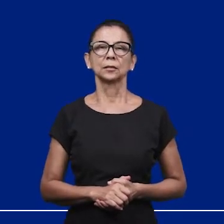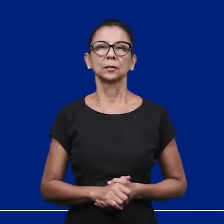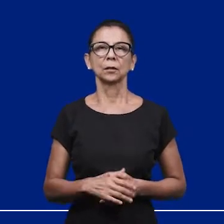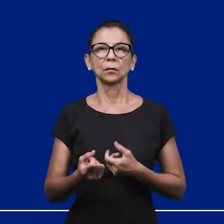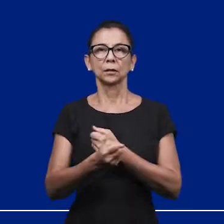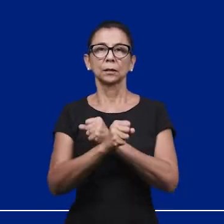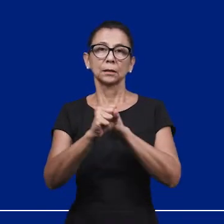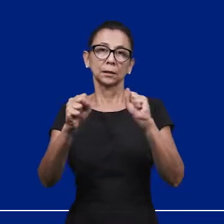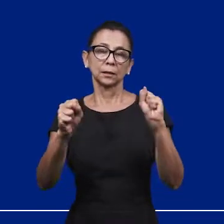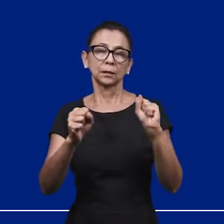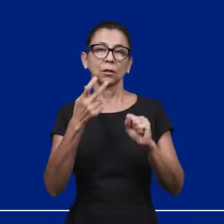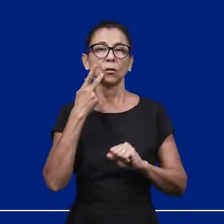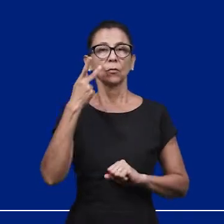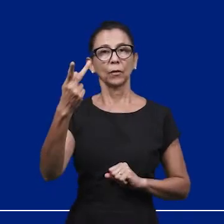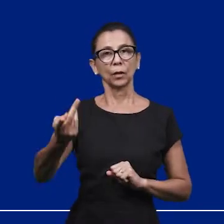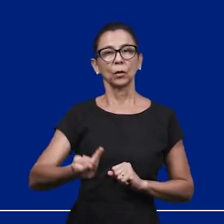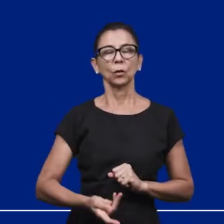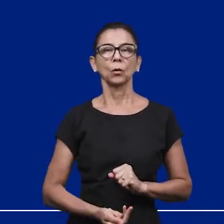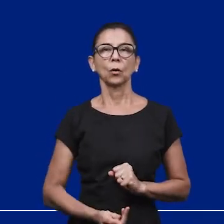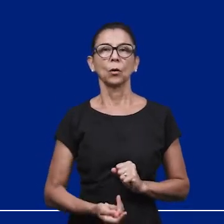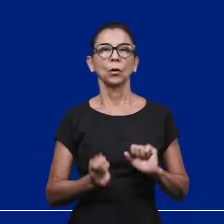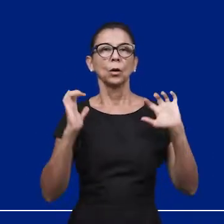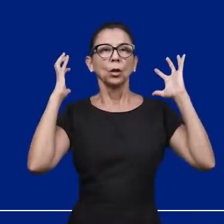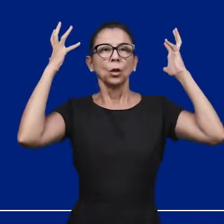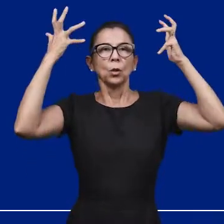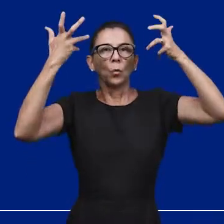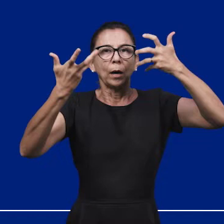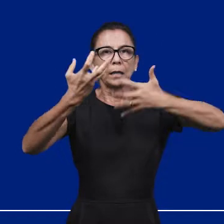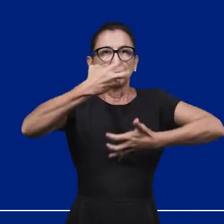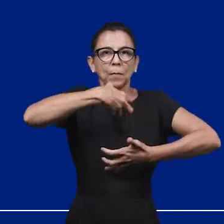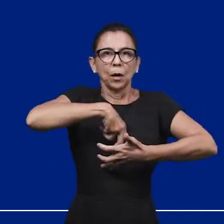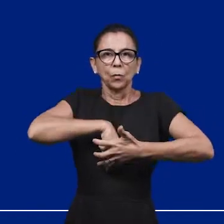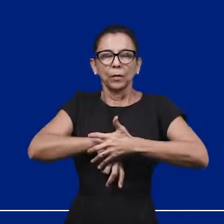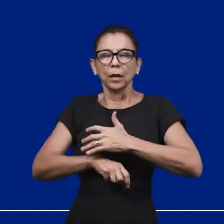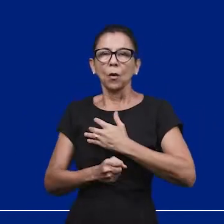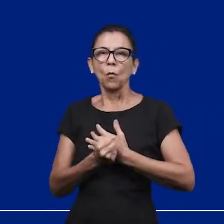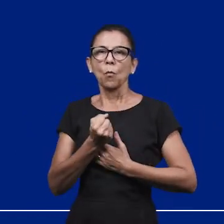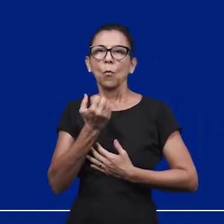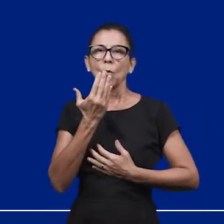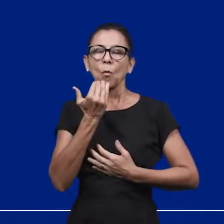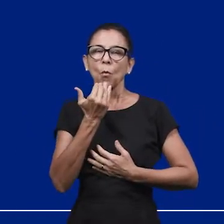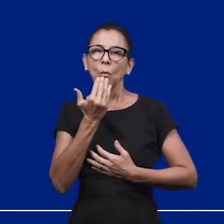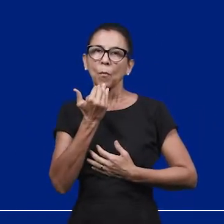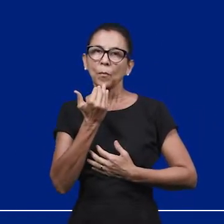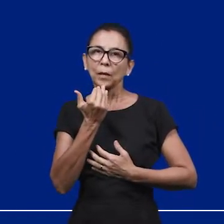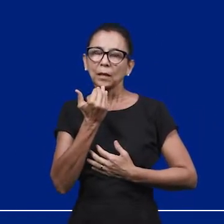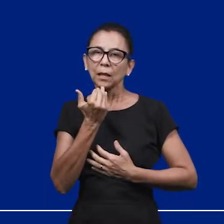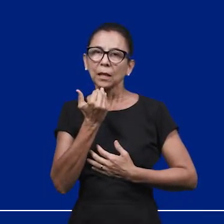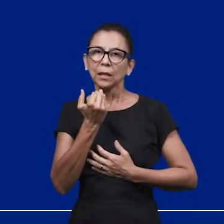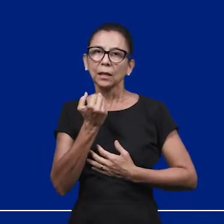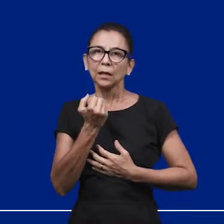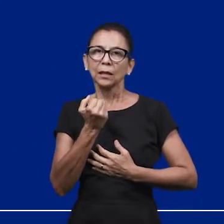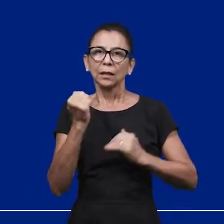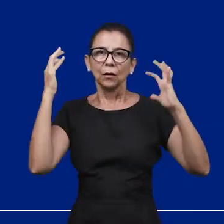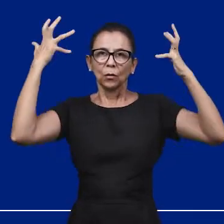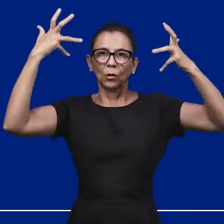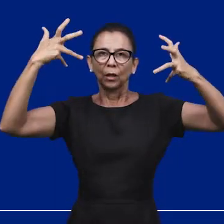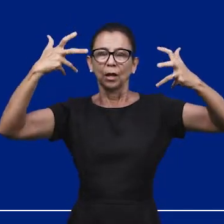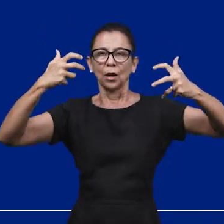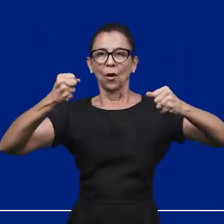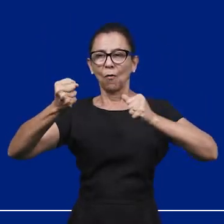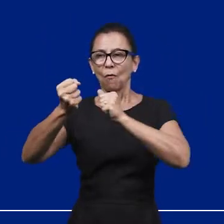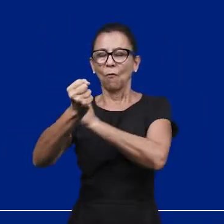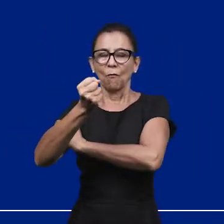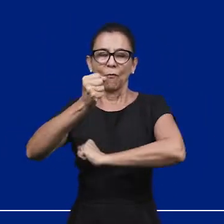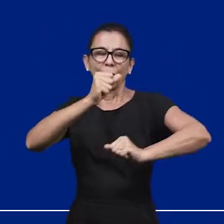qui mange est sorti la nourriture et la douceur est sortie du fort. Et pendant 3 jours, ils n'ont pas pu le